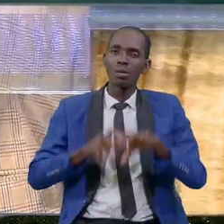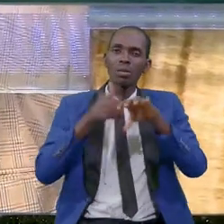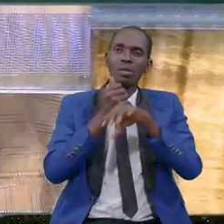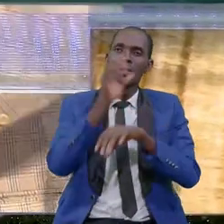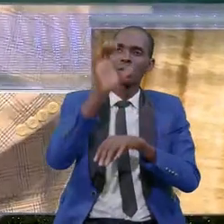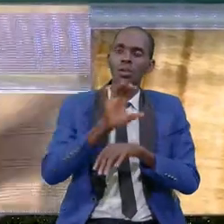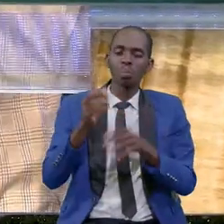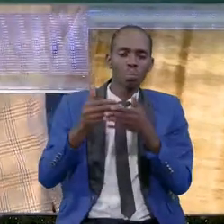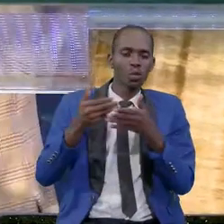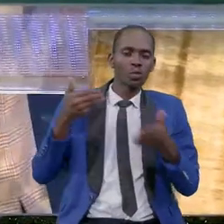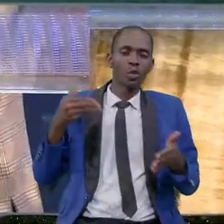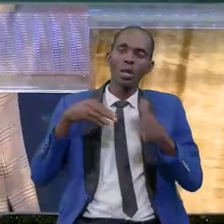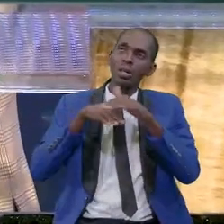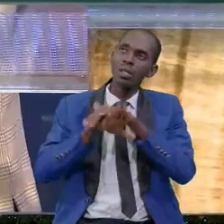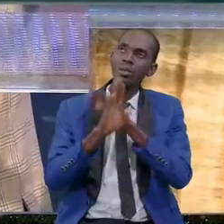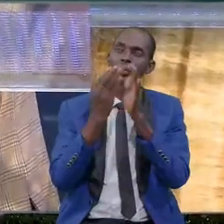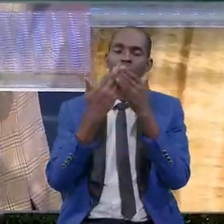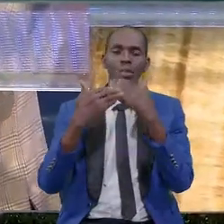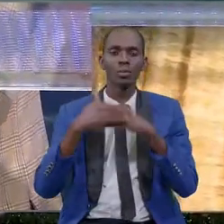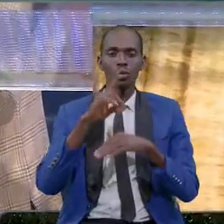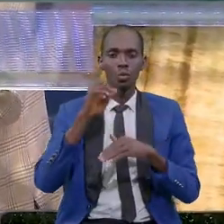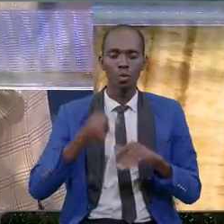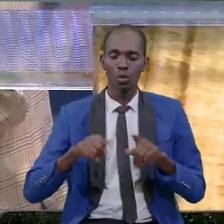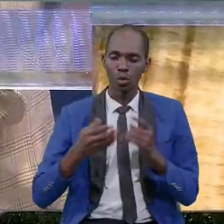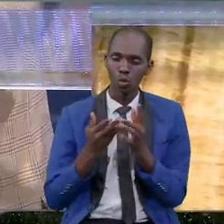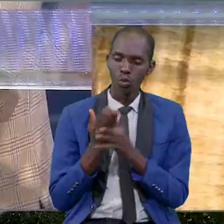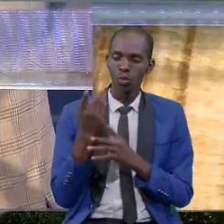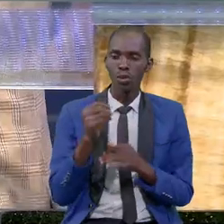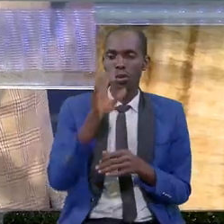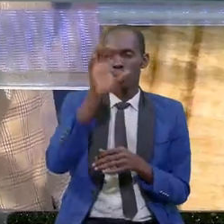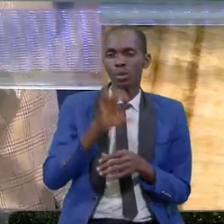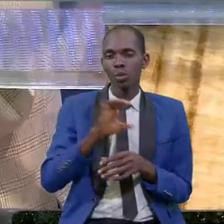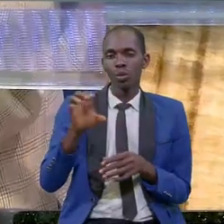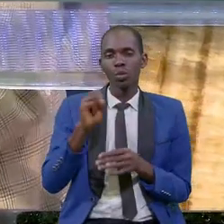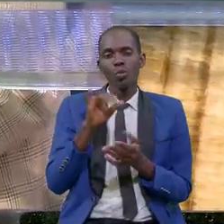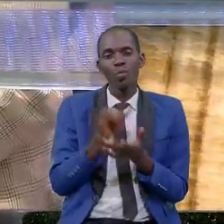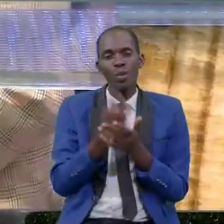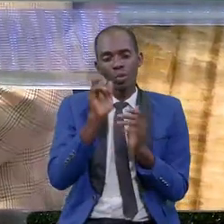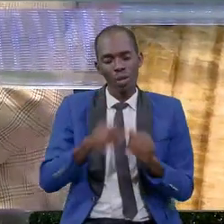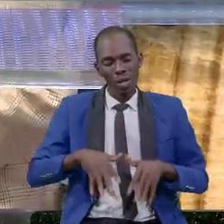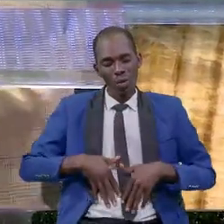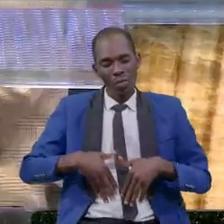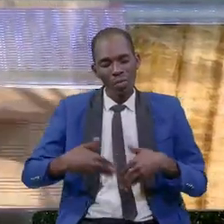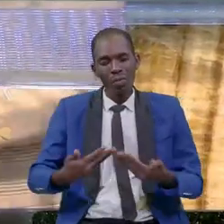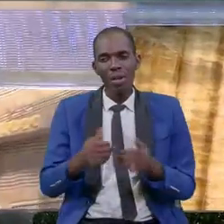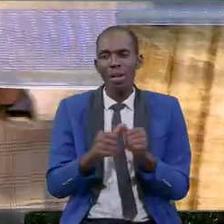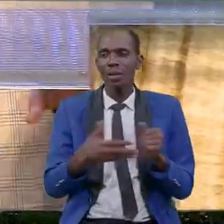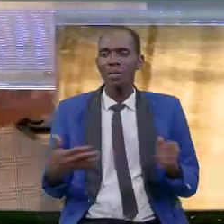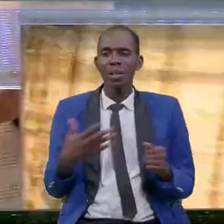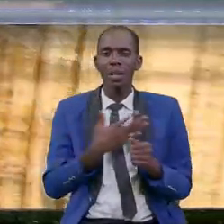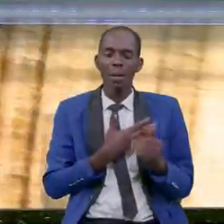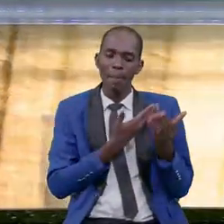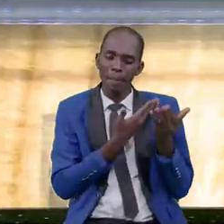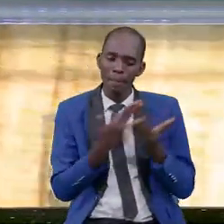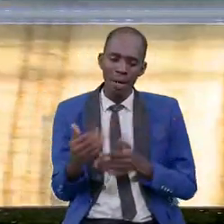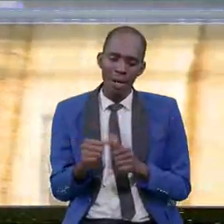Ils doivent passer par le chemin de la croix afin de confesser tous ses péchés et amener tout au pied